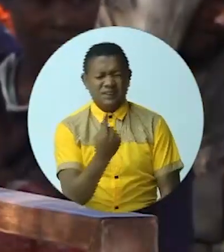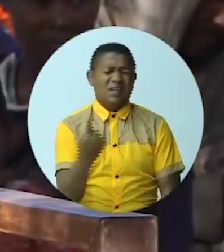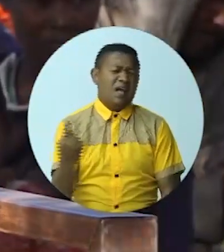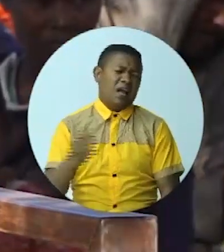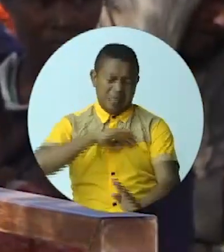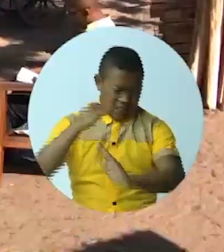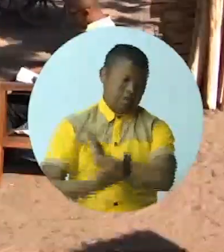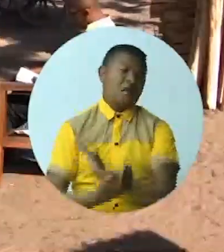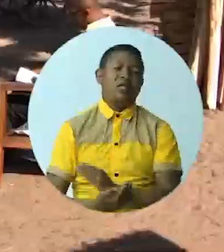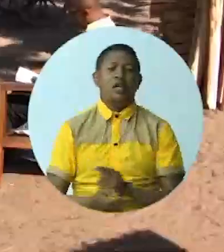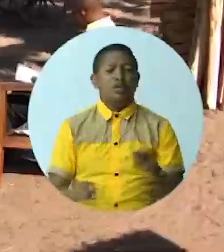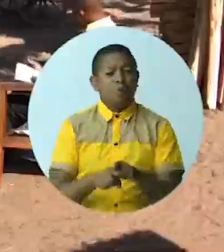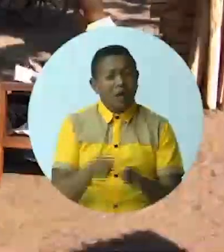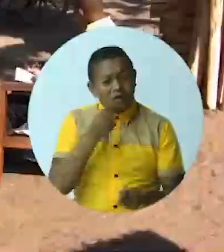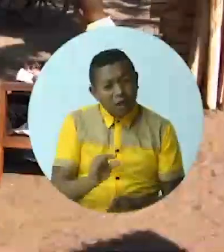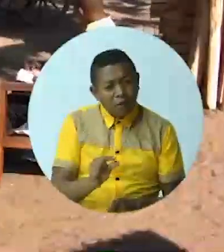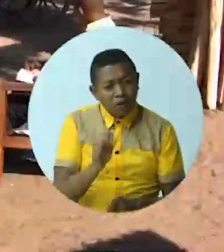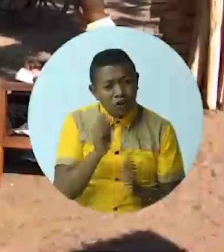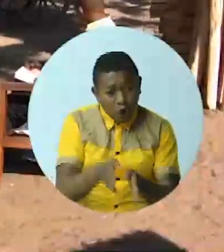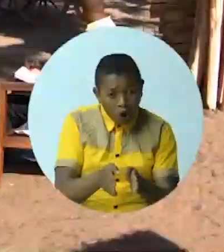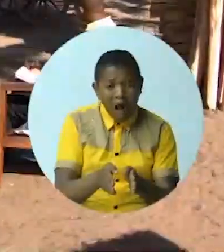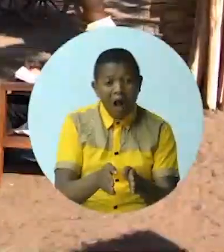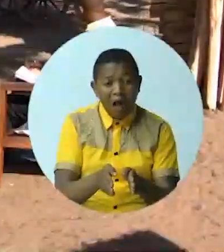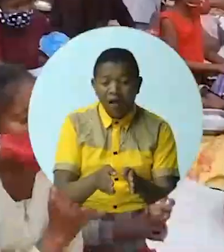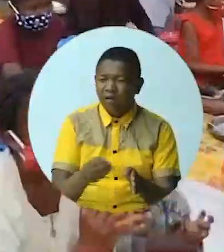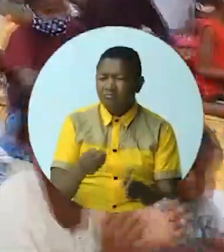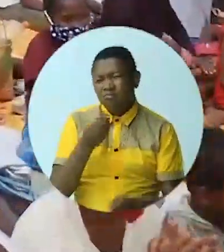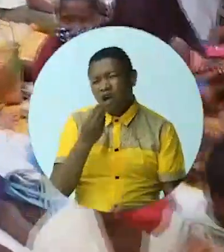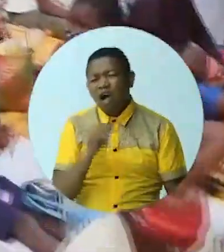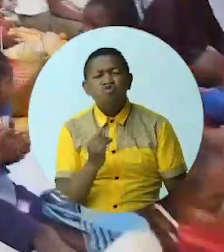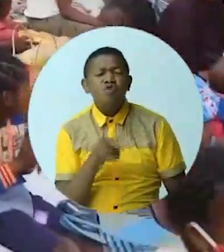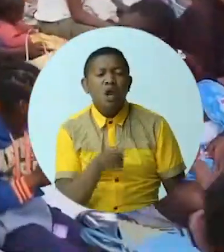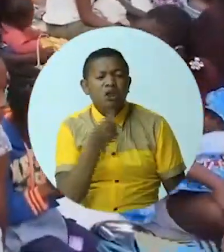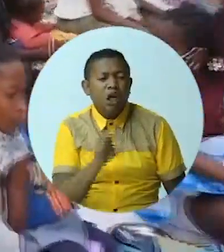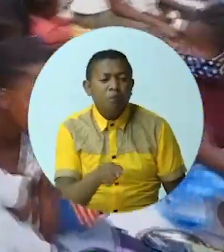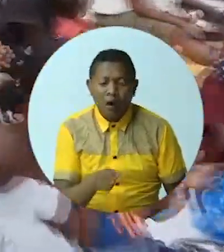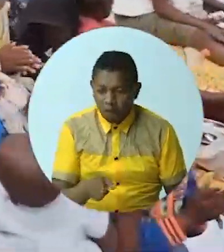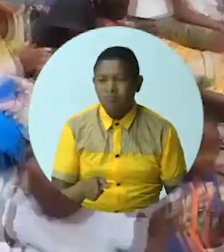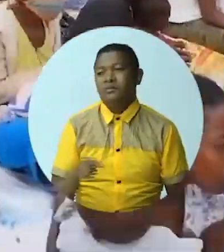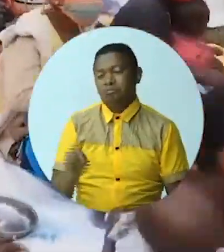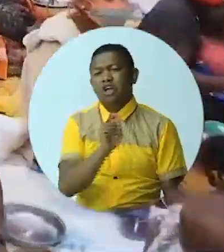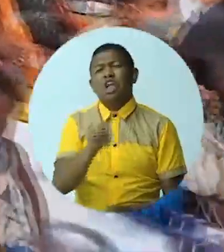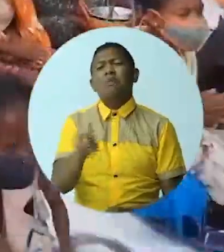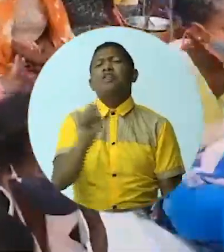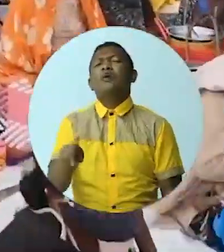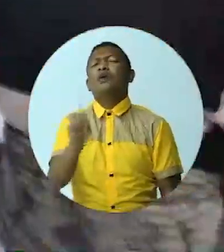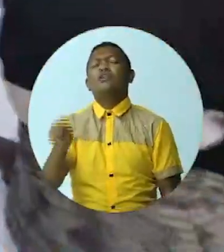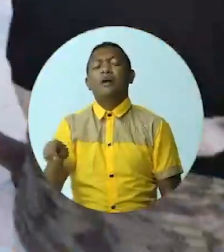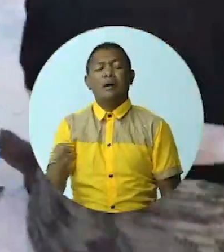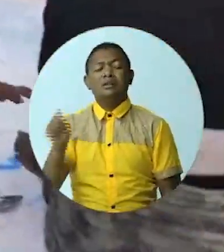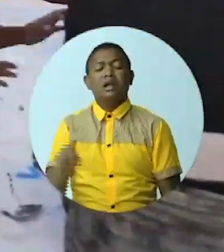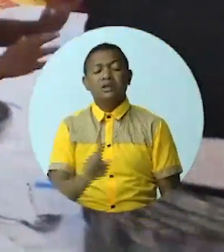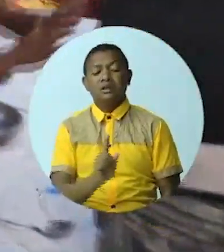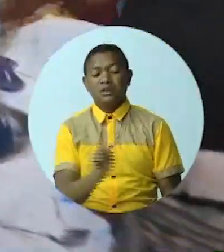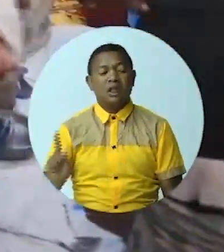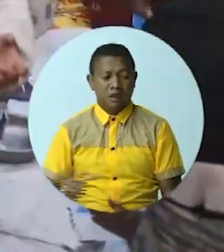hariva tokony homena, dia jerevana ny fivoatra ny fahasalaman'izy ireo. Misy olona marobe tsy afaka